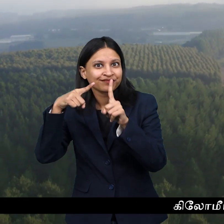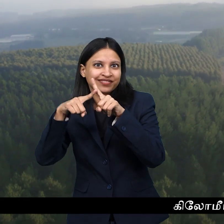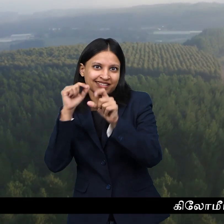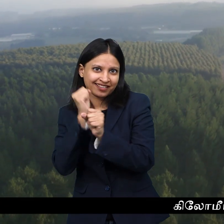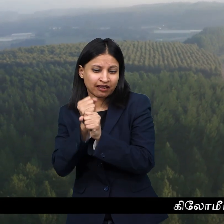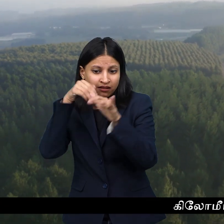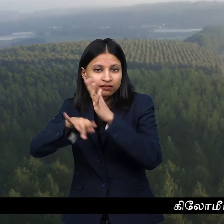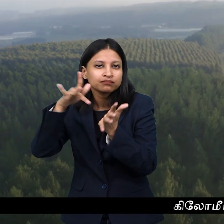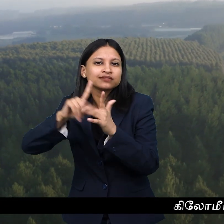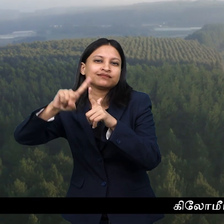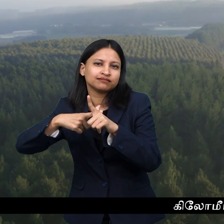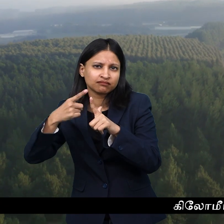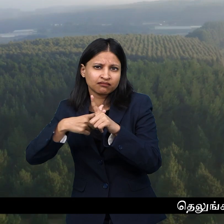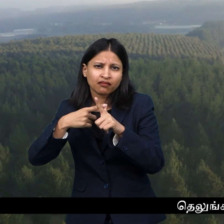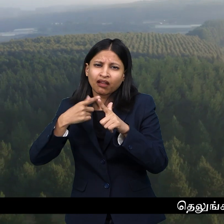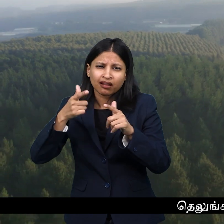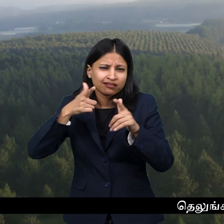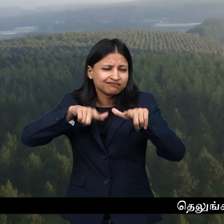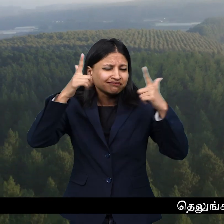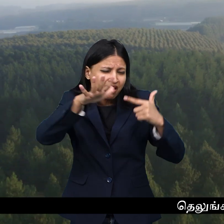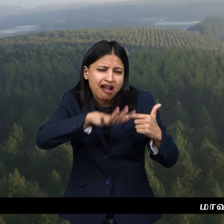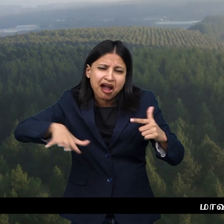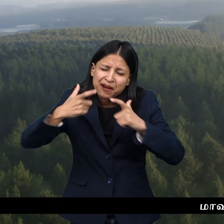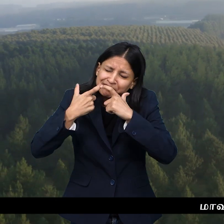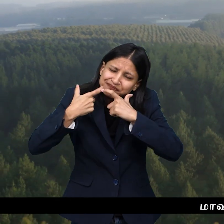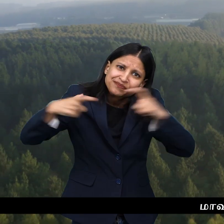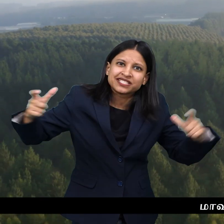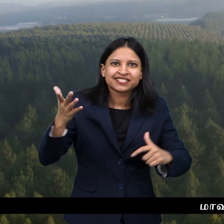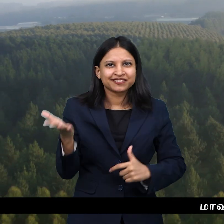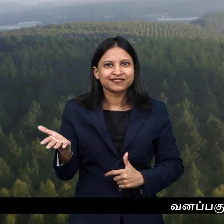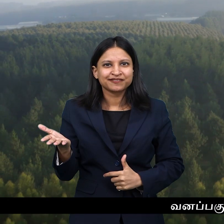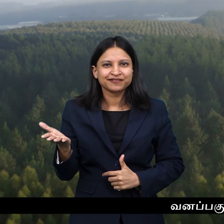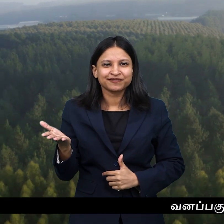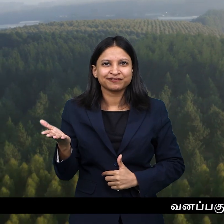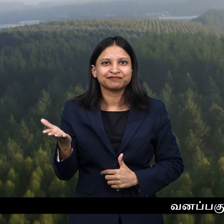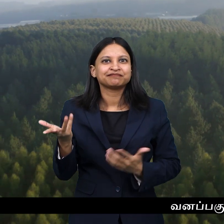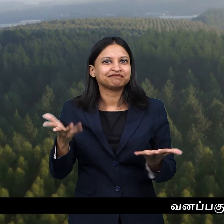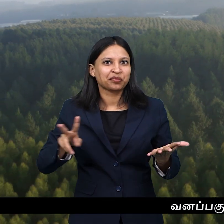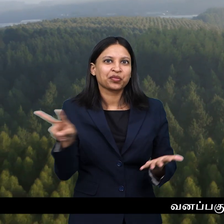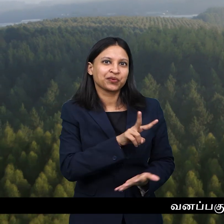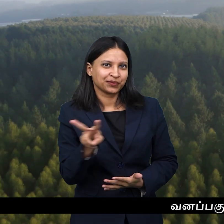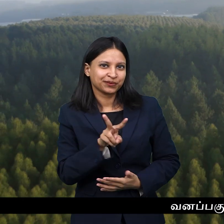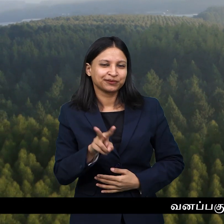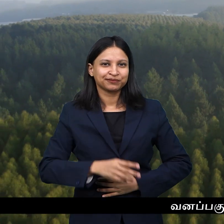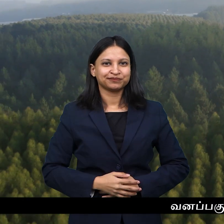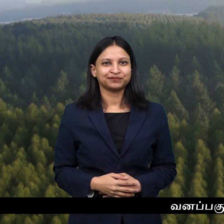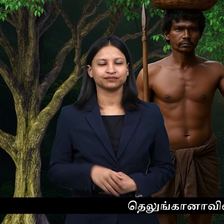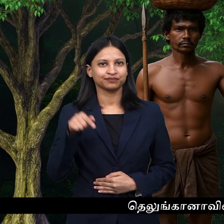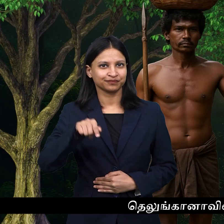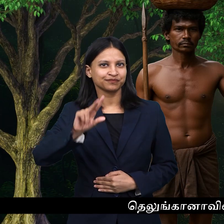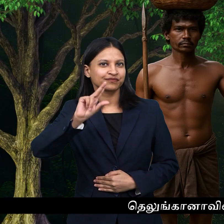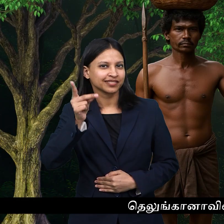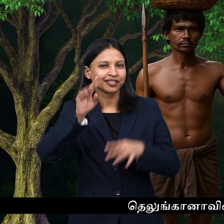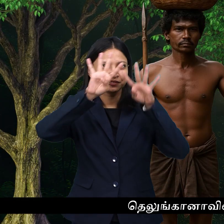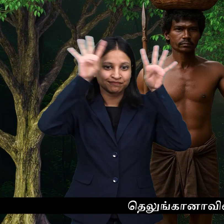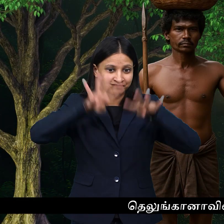சதுர கிலோமீட்டர் காடுகள் உள்ளன. தெலுங்கானாவில் ஜெயசங்கர் மாவட்டம் மிக பெரிய வனப்பகுதியை கொண்டுள்ளது.